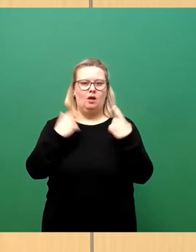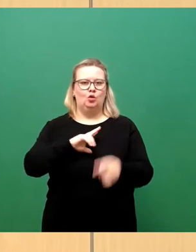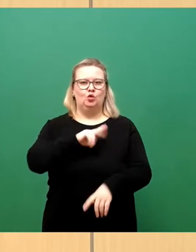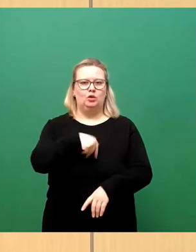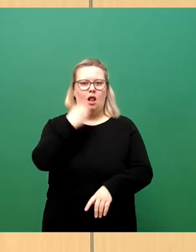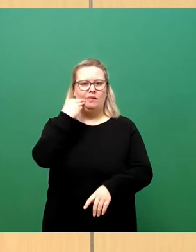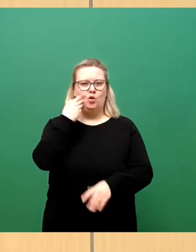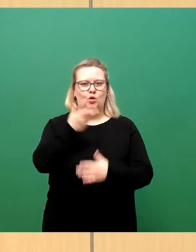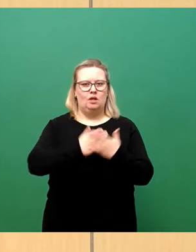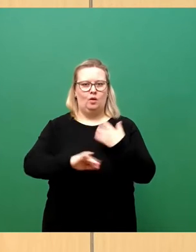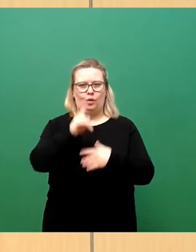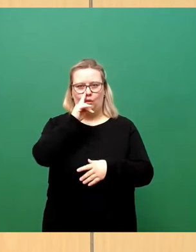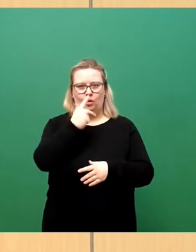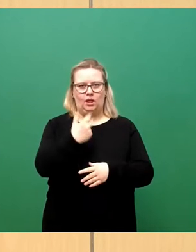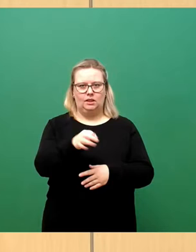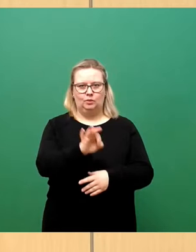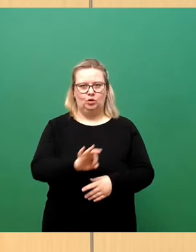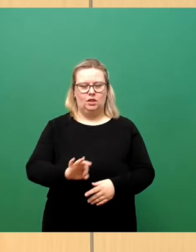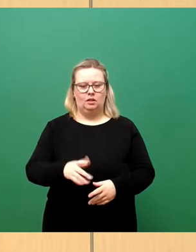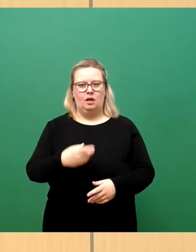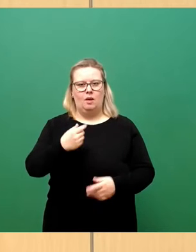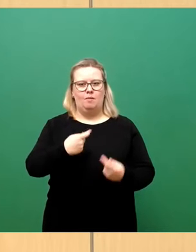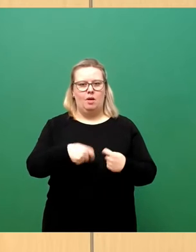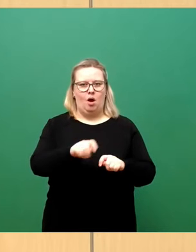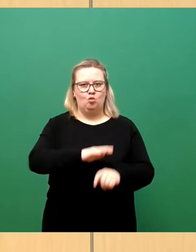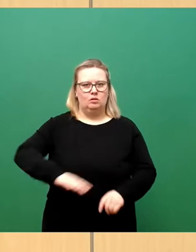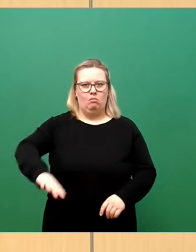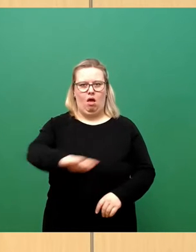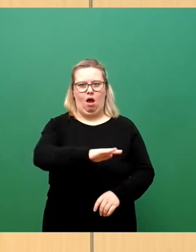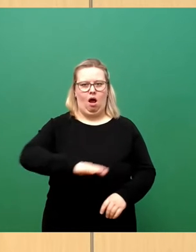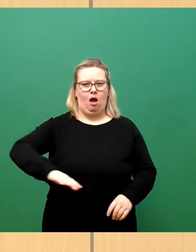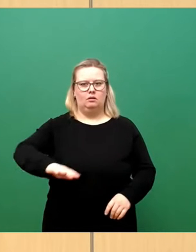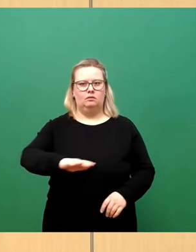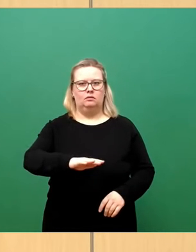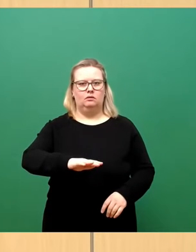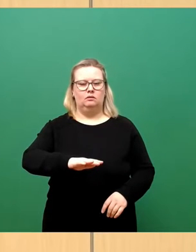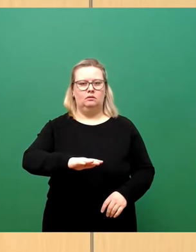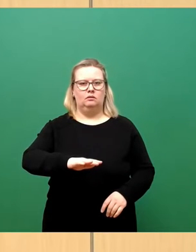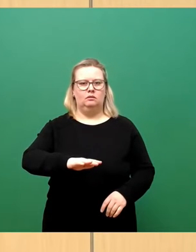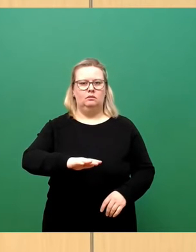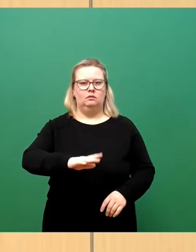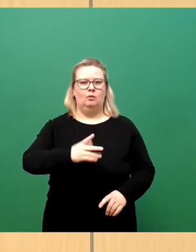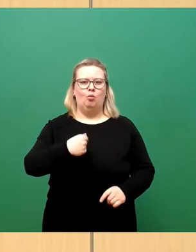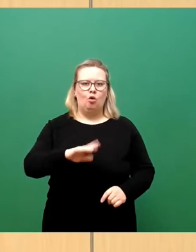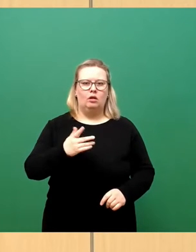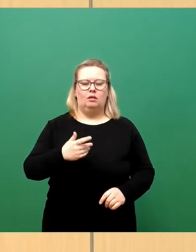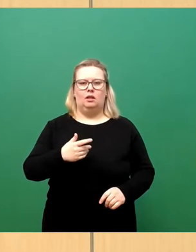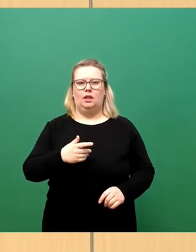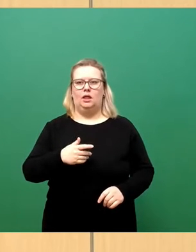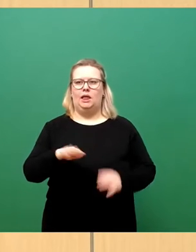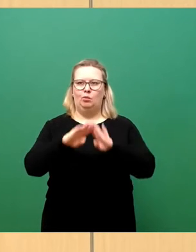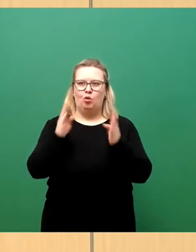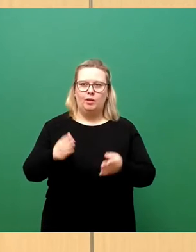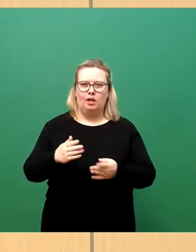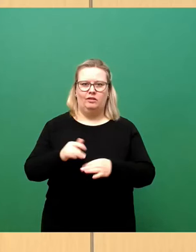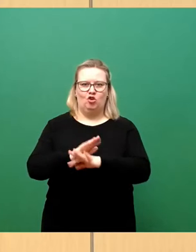Sozialwohnungsanteil von 30% in Bebauungsplangebieten man die Bauwirtschaft, die Immobilienwirtschaft, die Bauträgerschaft